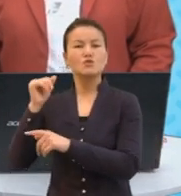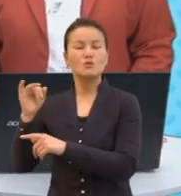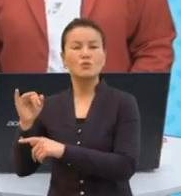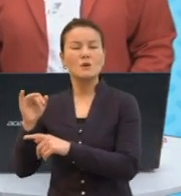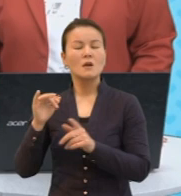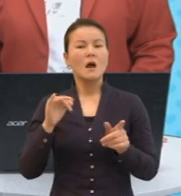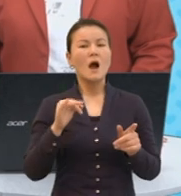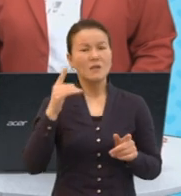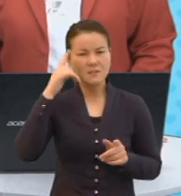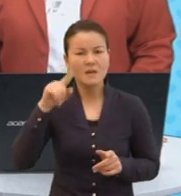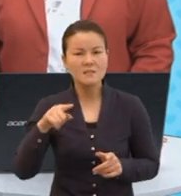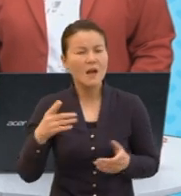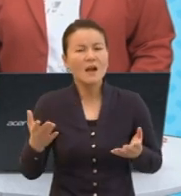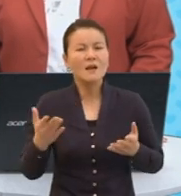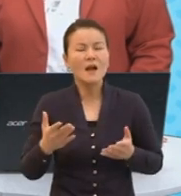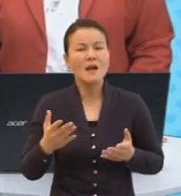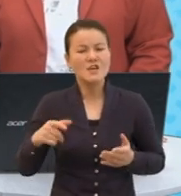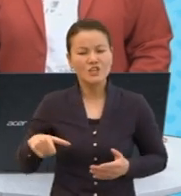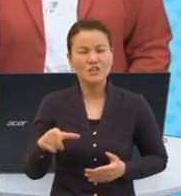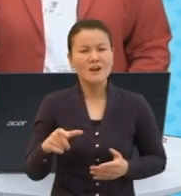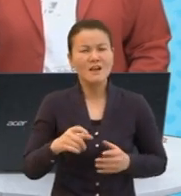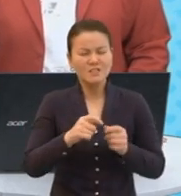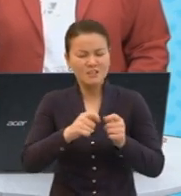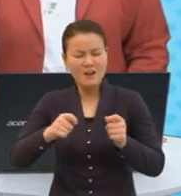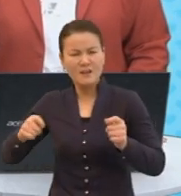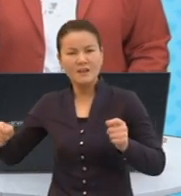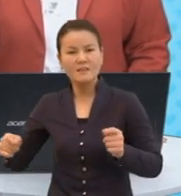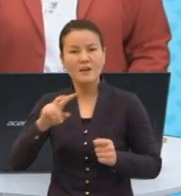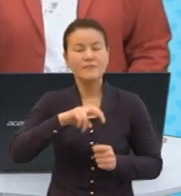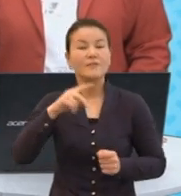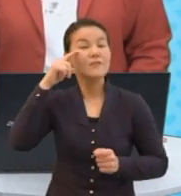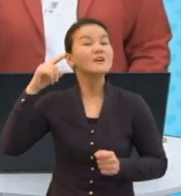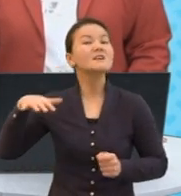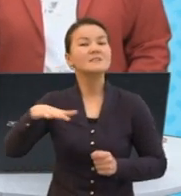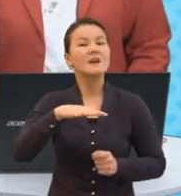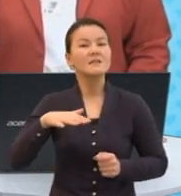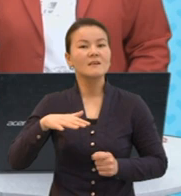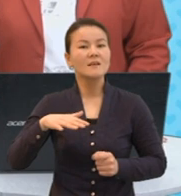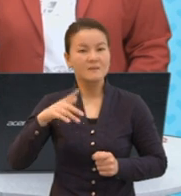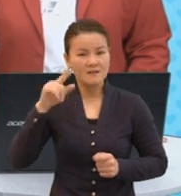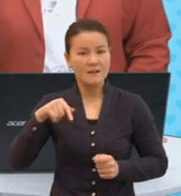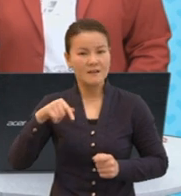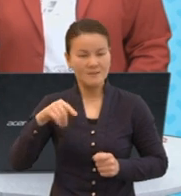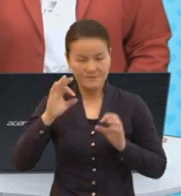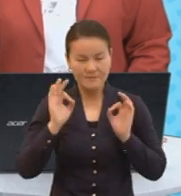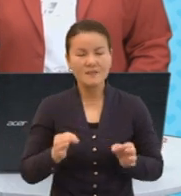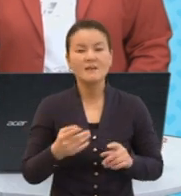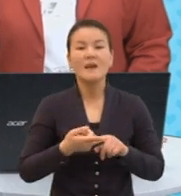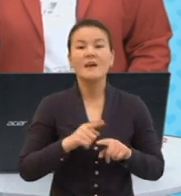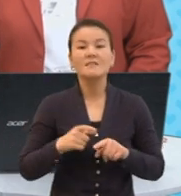А знаете ли вы, ребята, какая река самая длинная в Кыргызстане? Ну, конечно, это